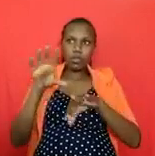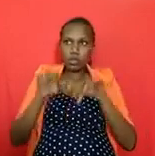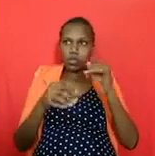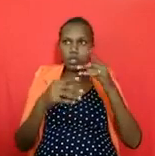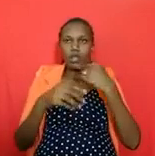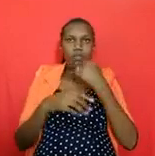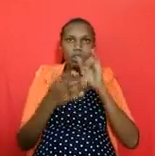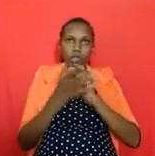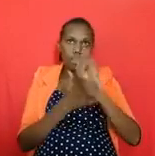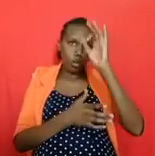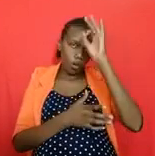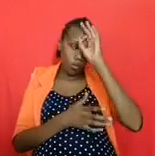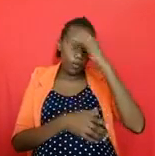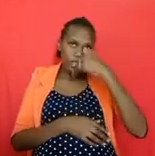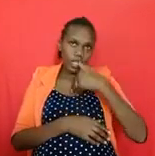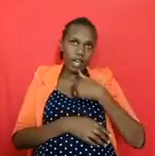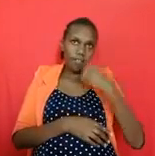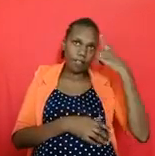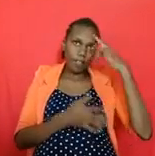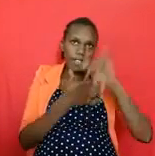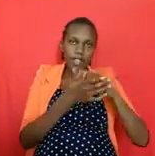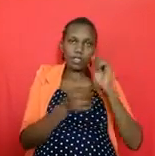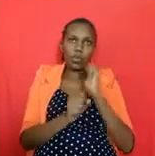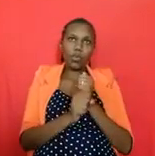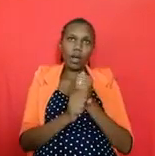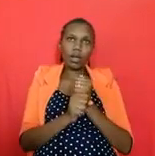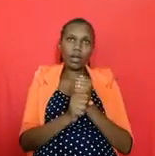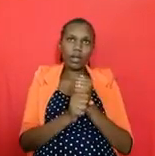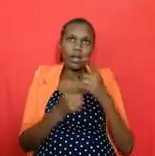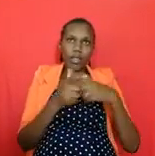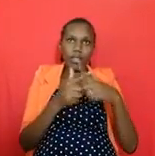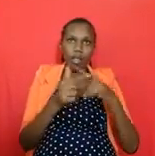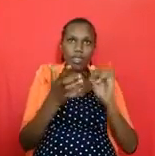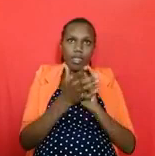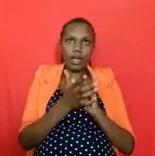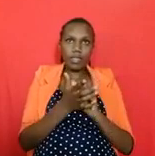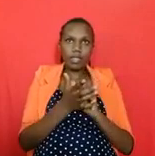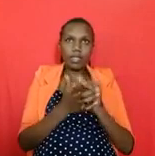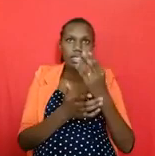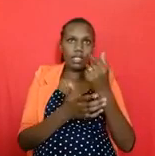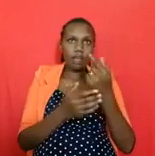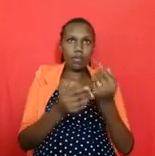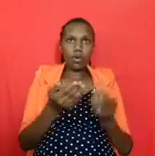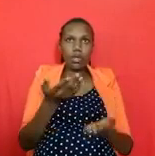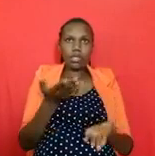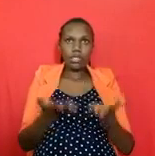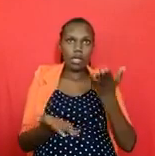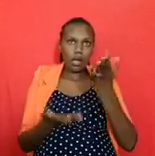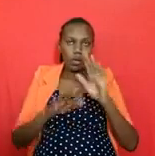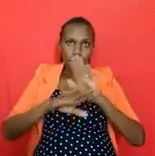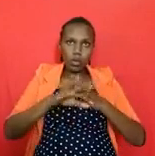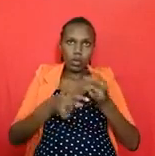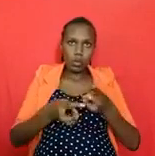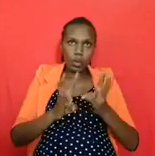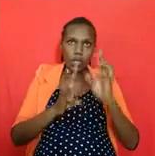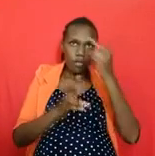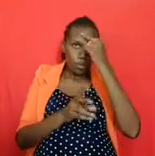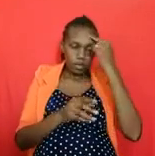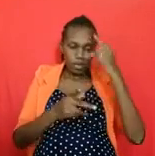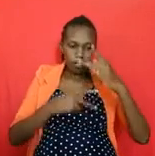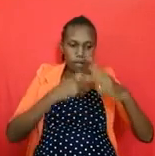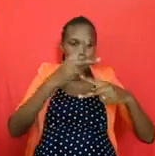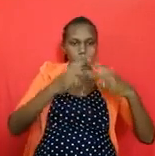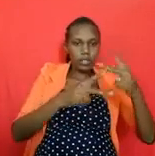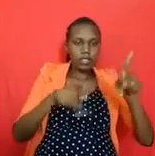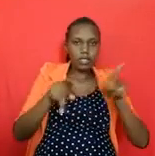kwena wavisi modura ruta wero reagiri noniko ruta. Na madhavu maigo kuligana na ajirari ya agiriria. Nitodu noginya hakoro na procedure jega